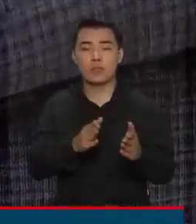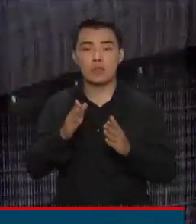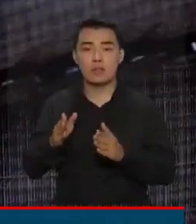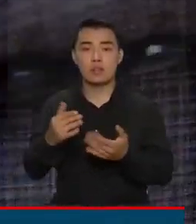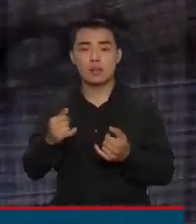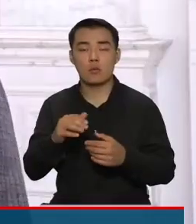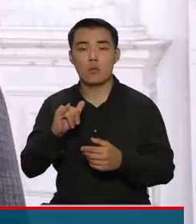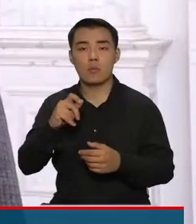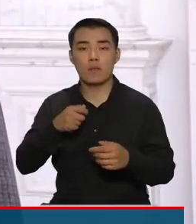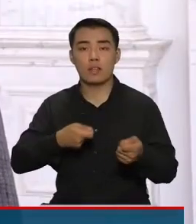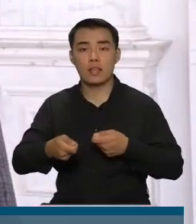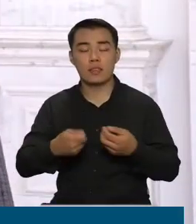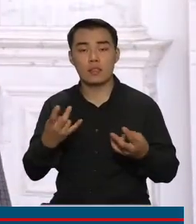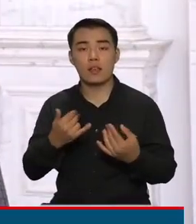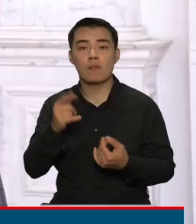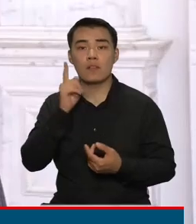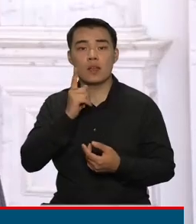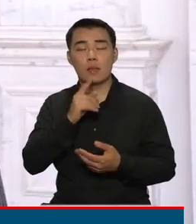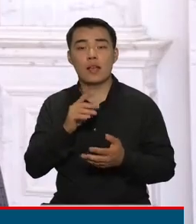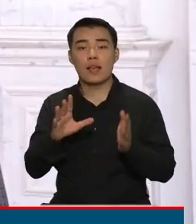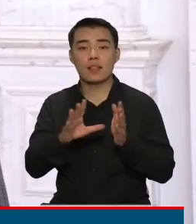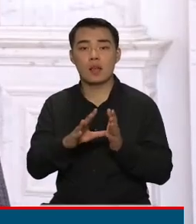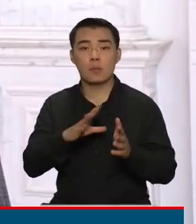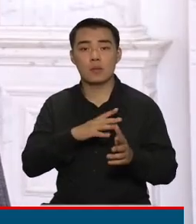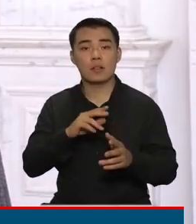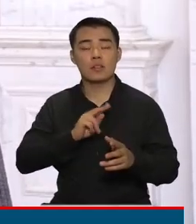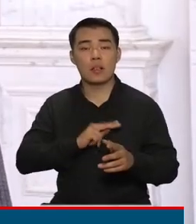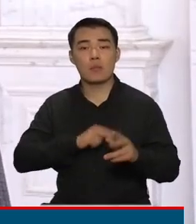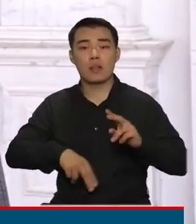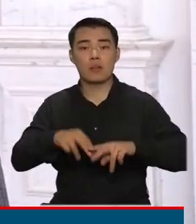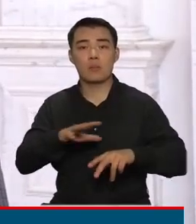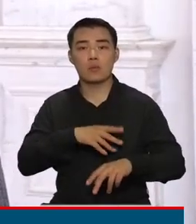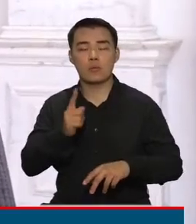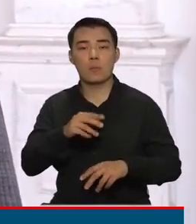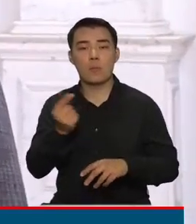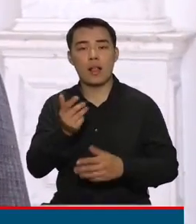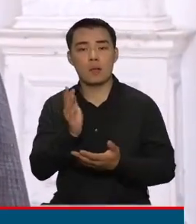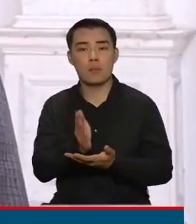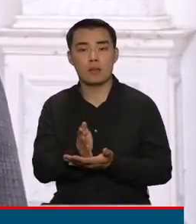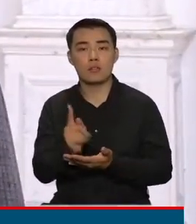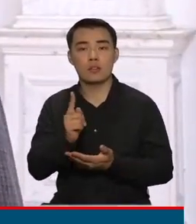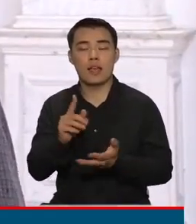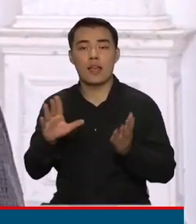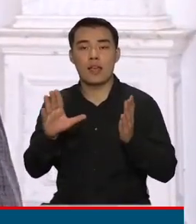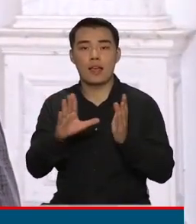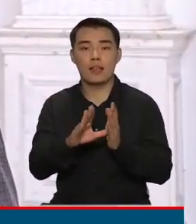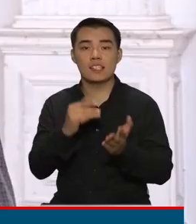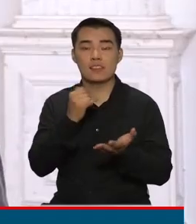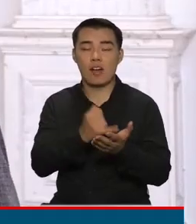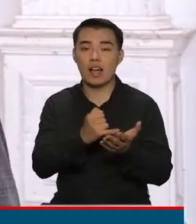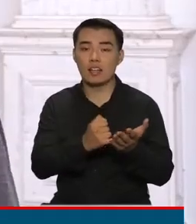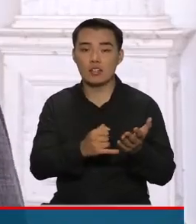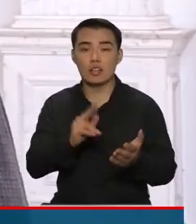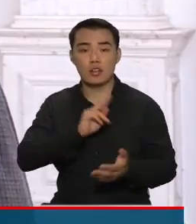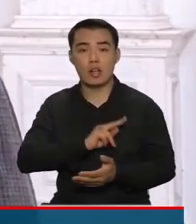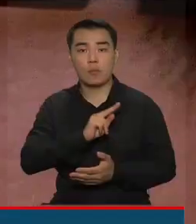управления. Нам дали временную электроэнергию для строительных работ, но его очень мало. Даже вот с электросварочной работой